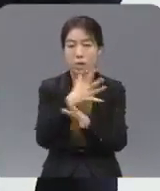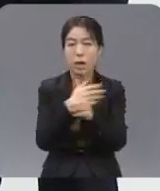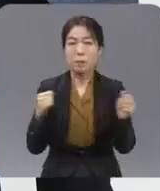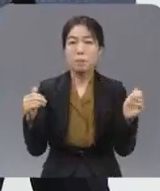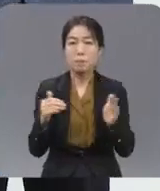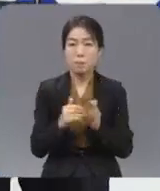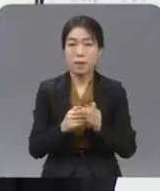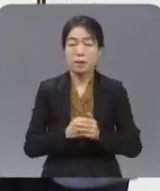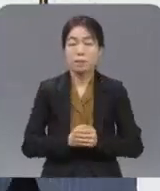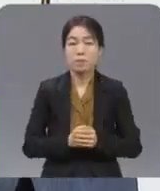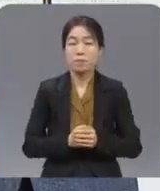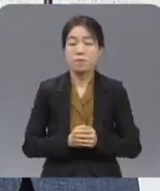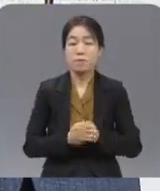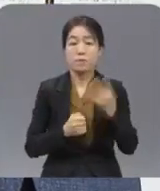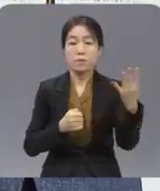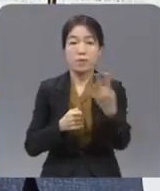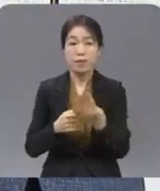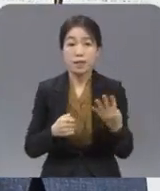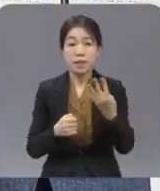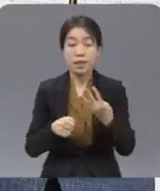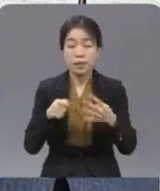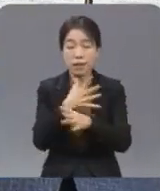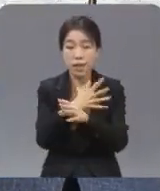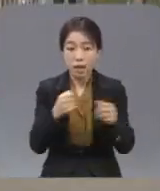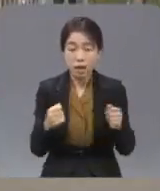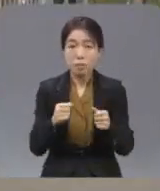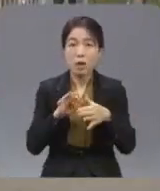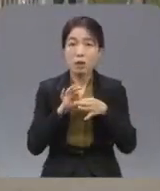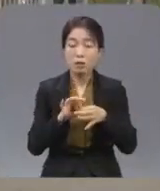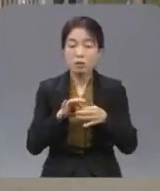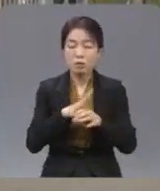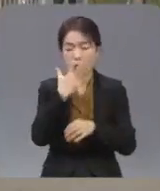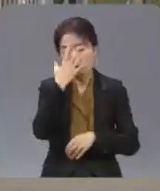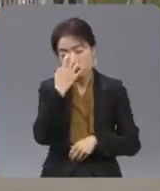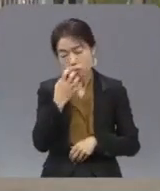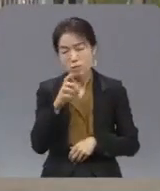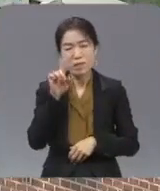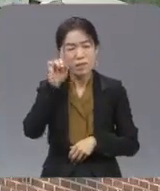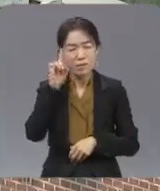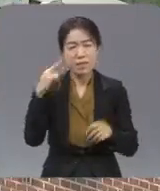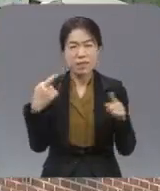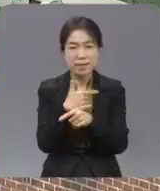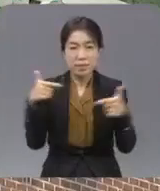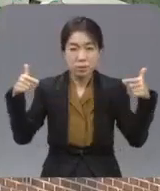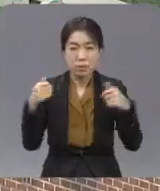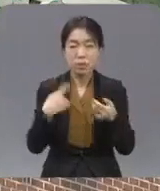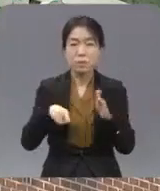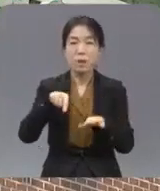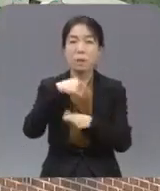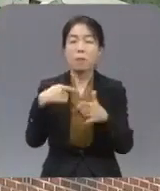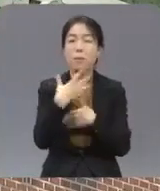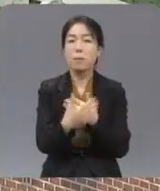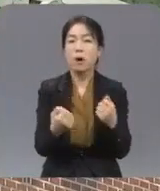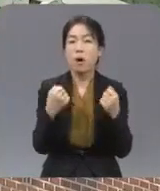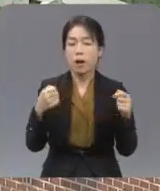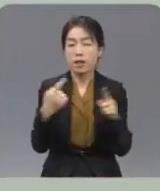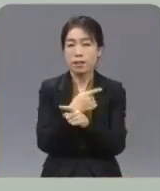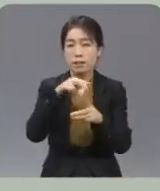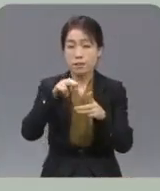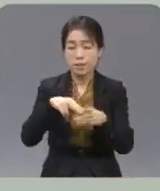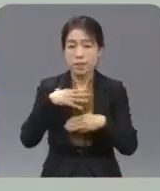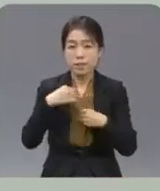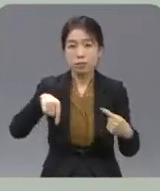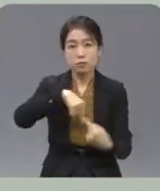체결했습니다. 4개 기관은 협약을 통해 코로나19 우울감과 스트레스 치유를 위한 마음건강치유센터의